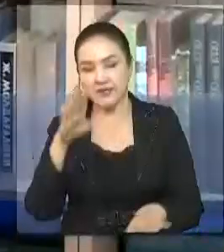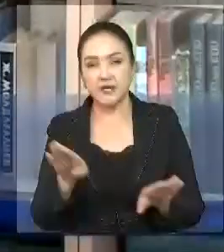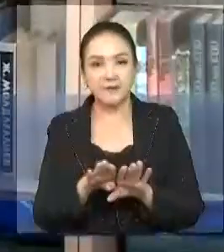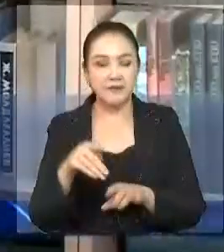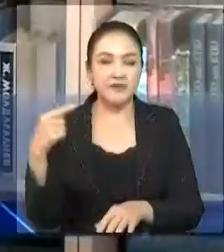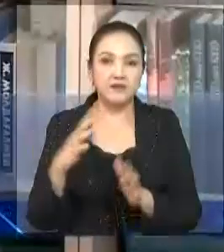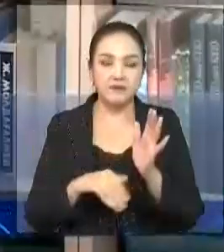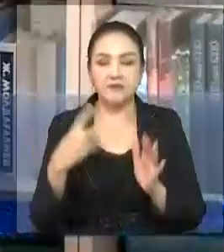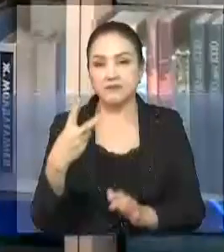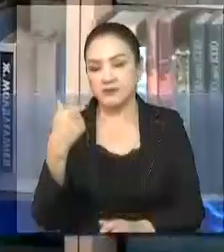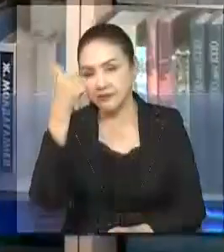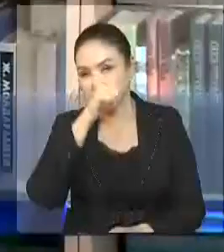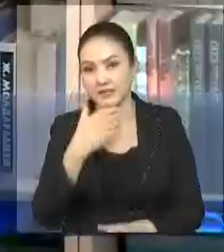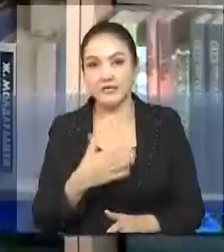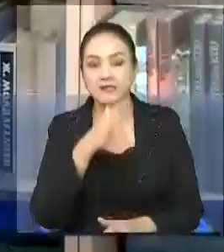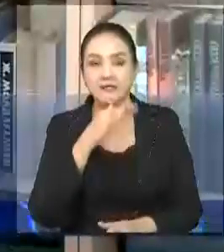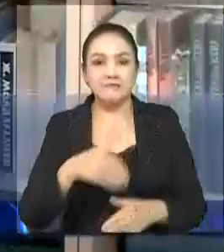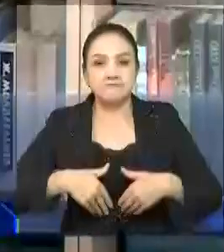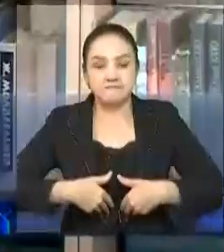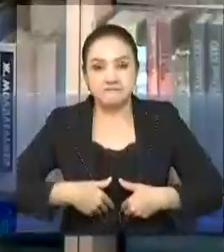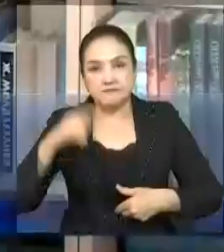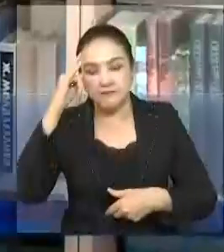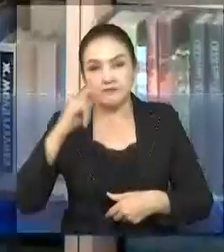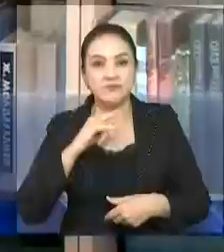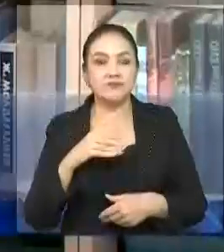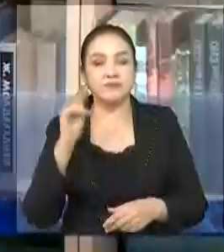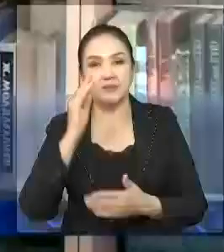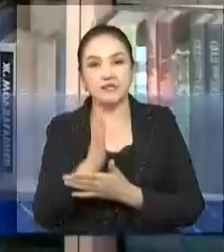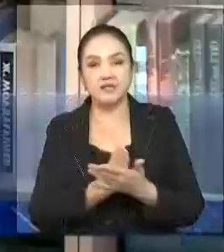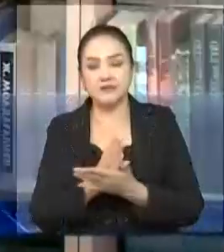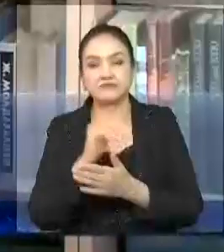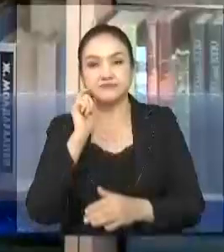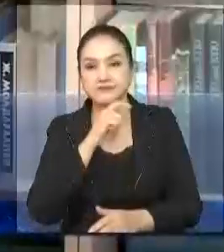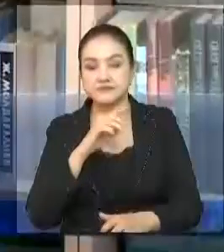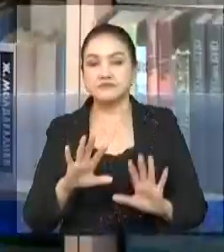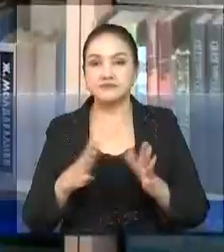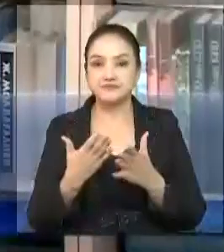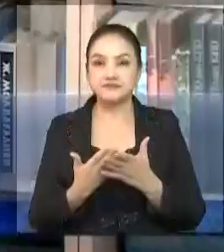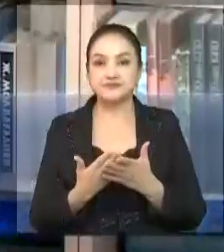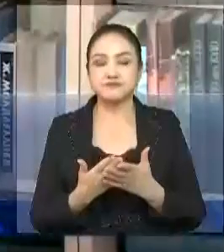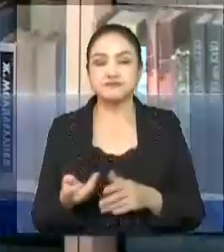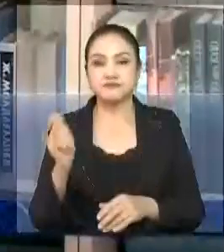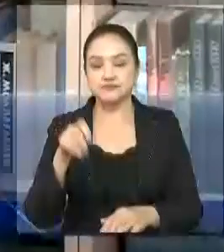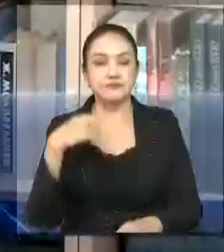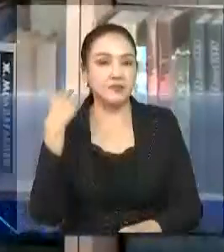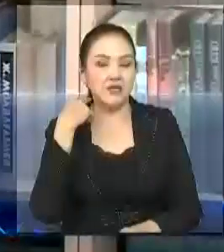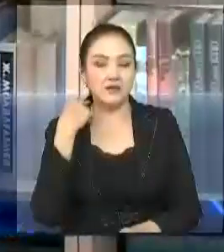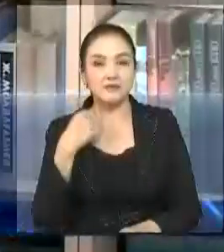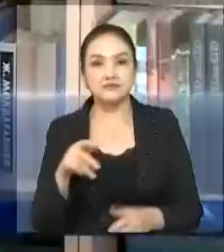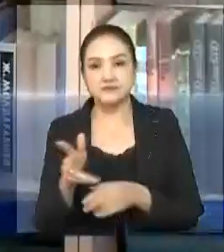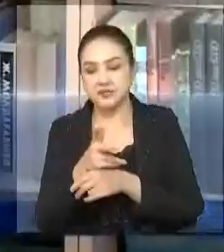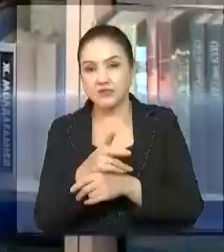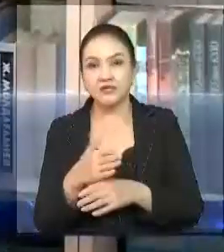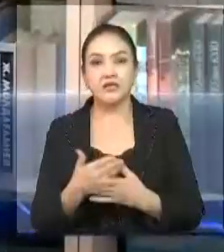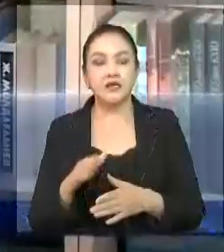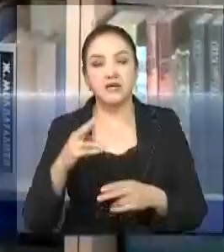в 1922 году во время голода в Казахстан для изучения политической и экономической ситуации прибыл американский кинорежиссер.